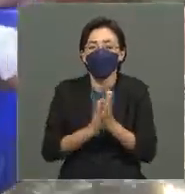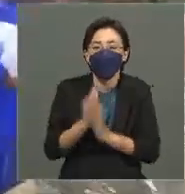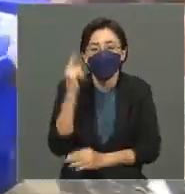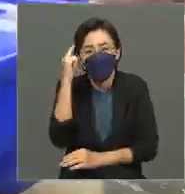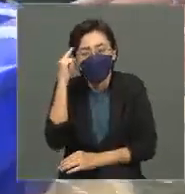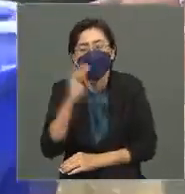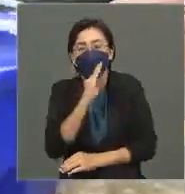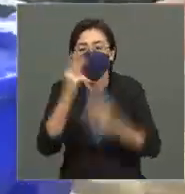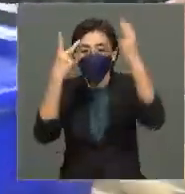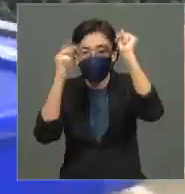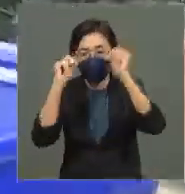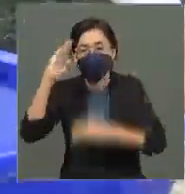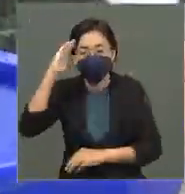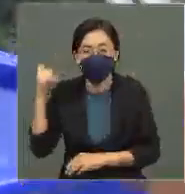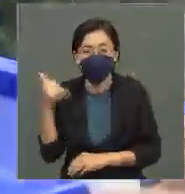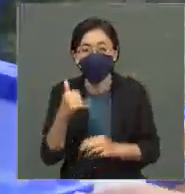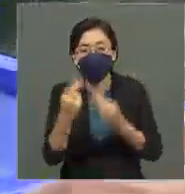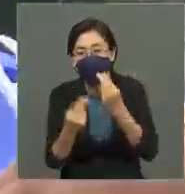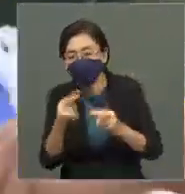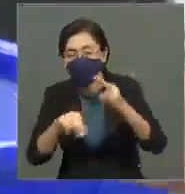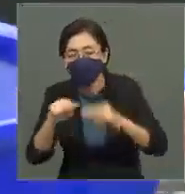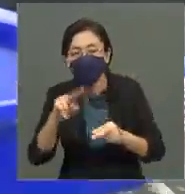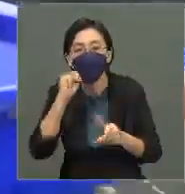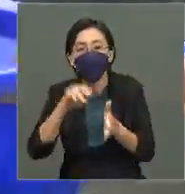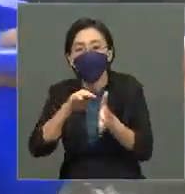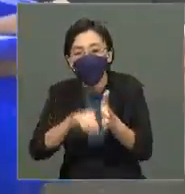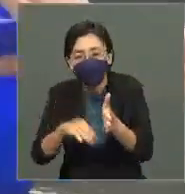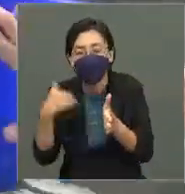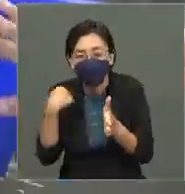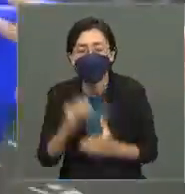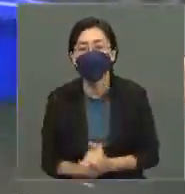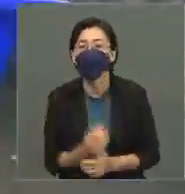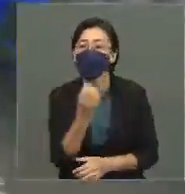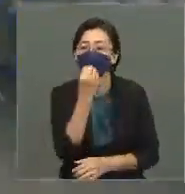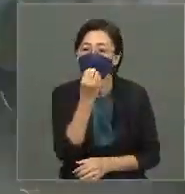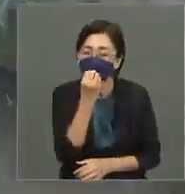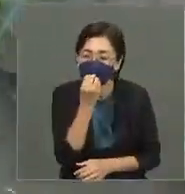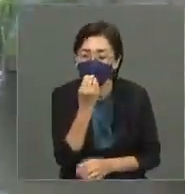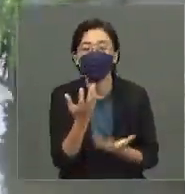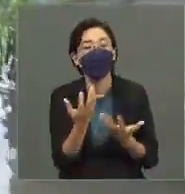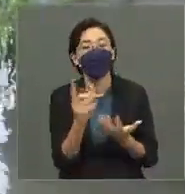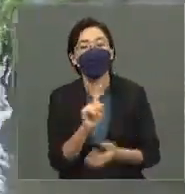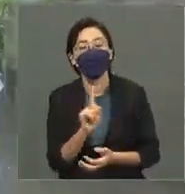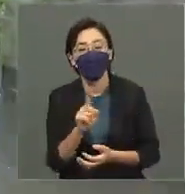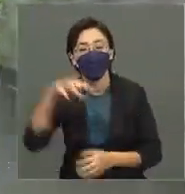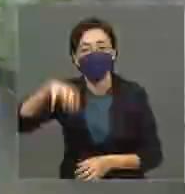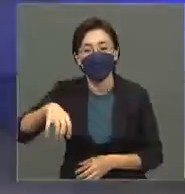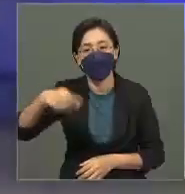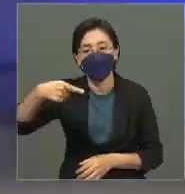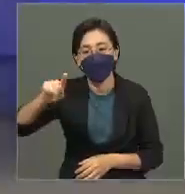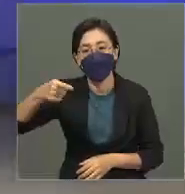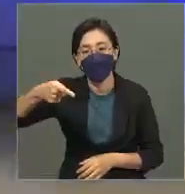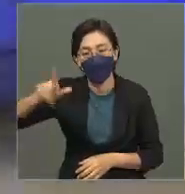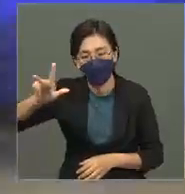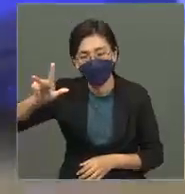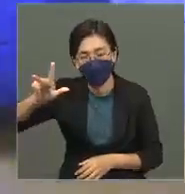ากการลงพื้นที่ในวันนี้นะครับส่วนเรื่องอาหารการกินนะครับชาวบ้านก็ได้รับการช่วยเหลือจากทางสำนักงานป้องกันและบรรเทาสาธารณ